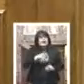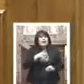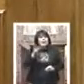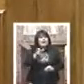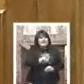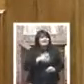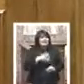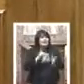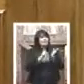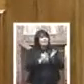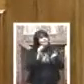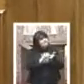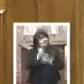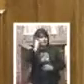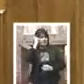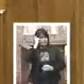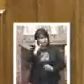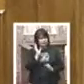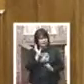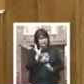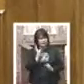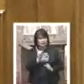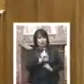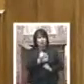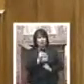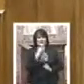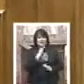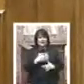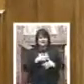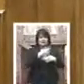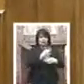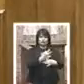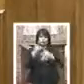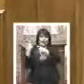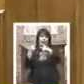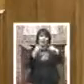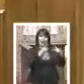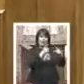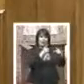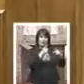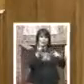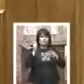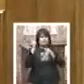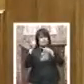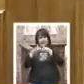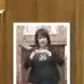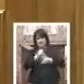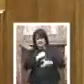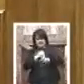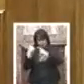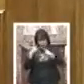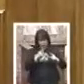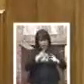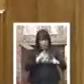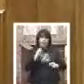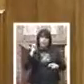ας σκεφτούμε ακόμη μια φορά. Όχι σαν να είμαστε εκπρόσωποι διαφορετικών πολιτικών αντιλήψεων, αλλά ως